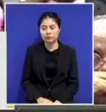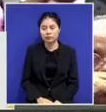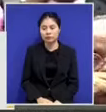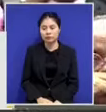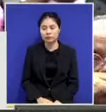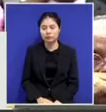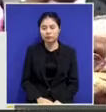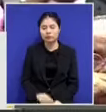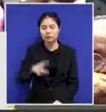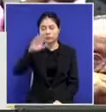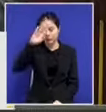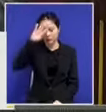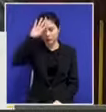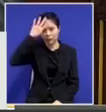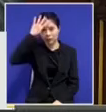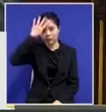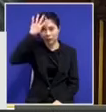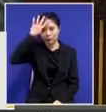นายธนาธรครับ